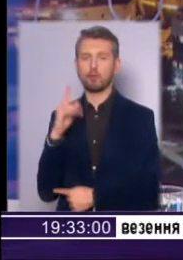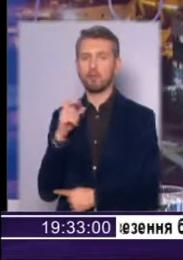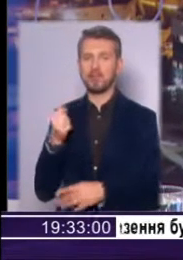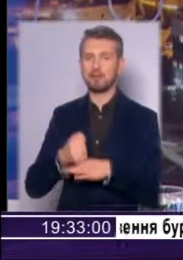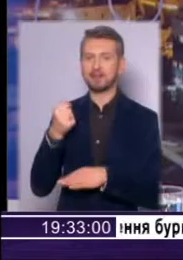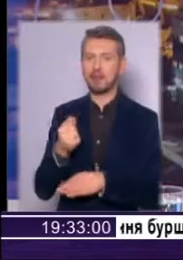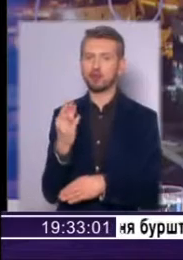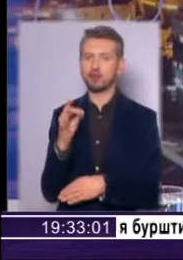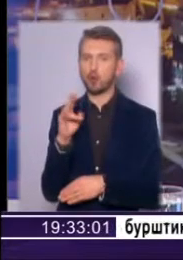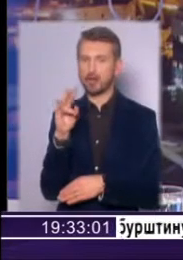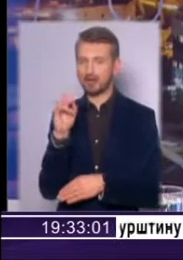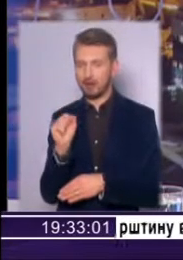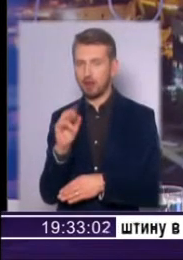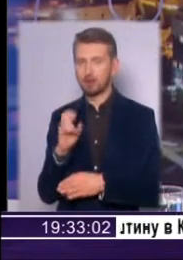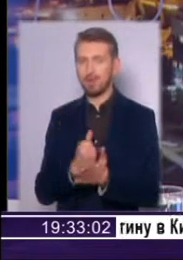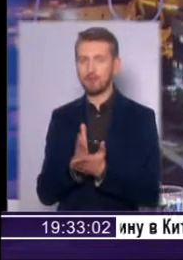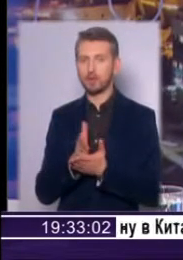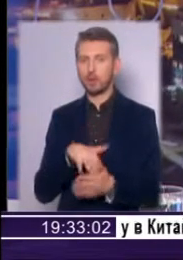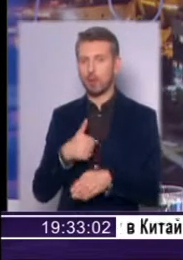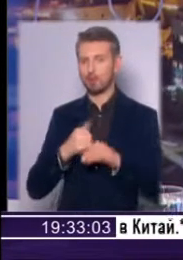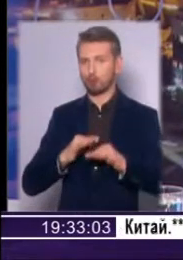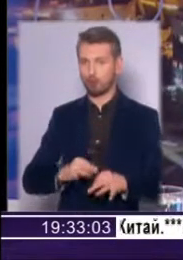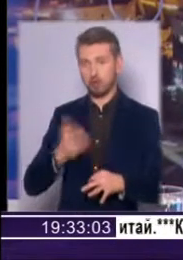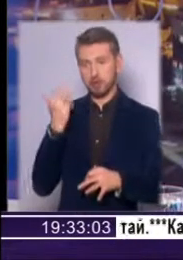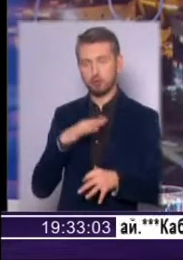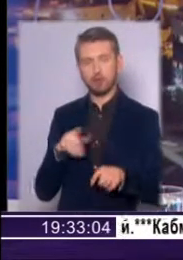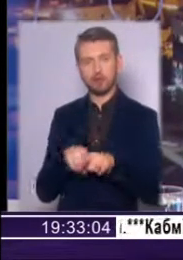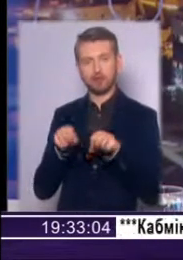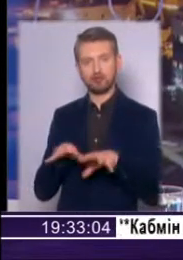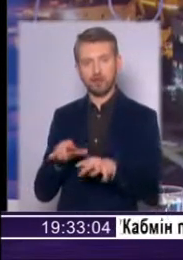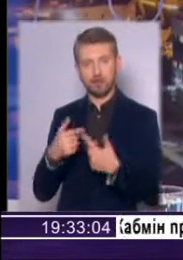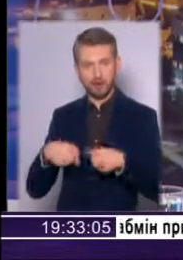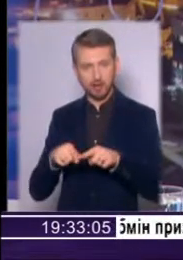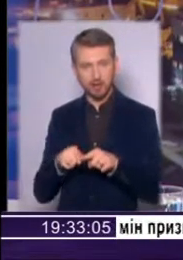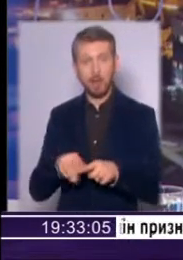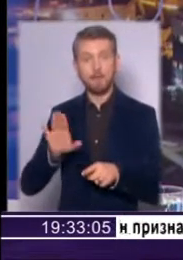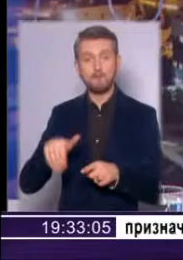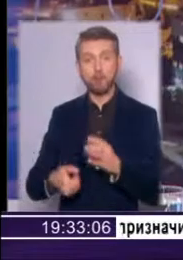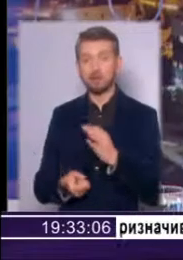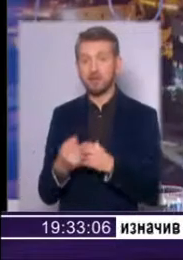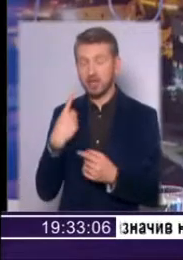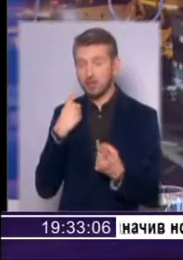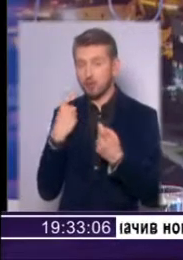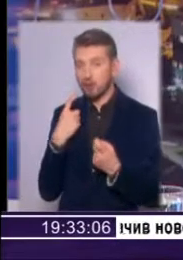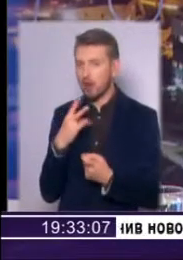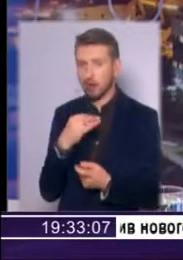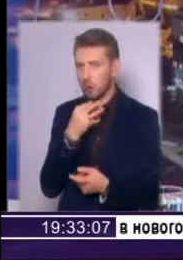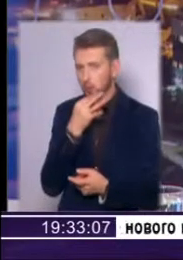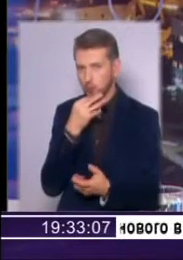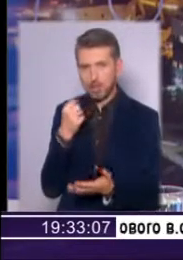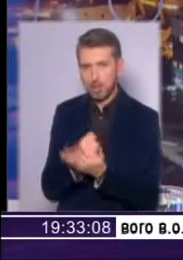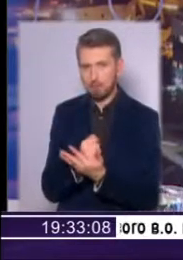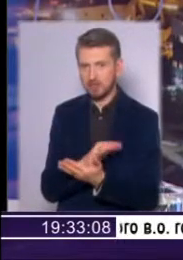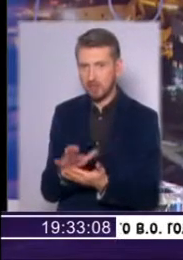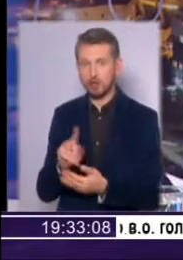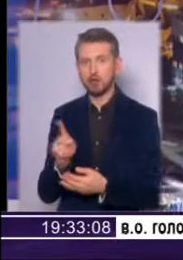посаду генерального прокурора. Тоді таке було рішення фракції. Після того також з'явилася ще інформація, але ну, вона не підтверджена з таких окремих